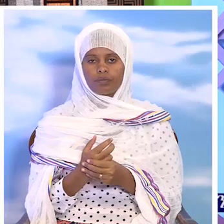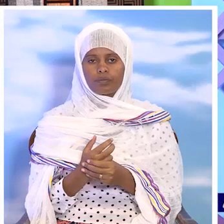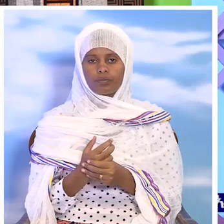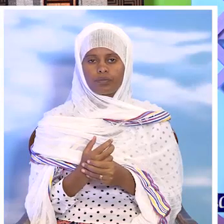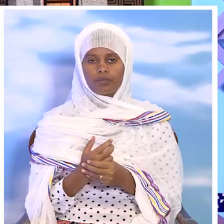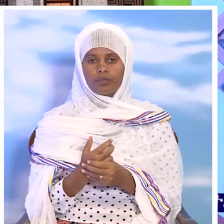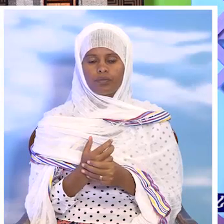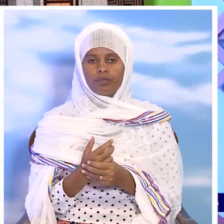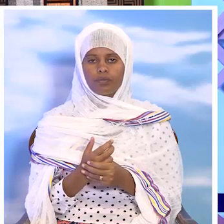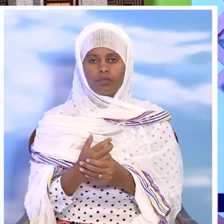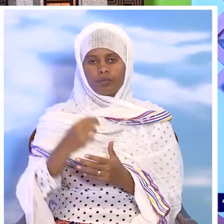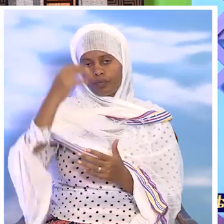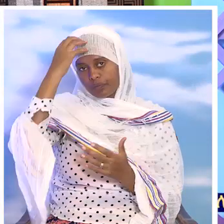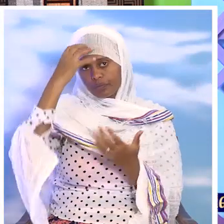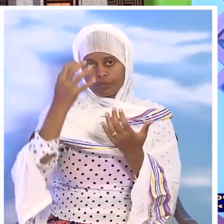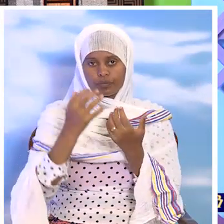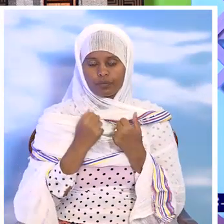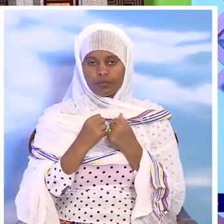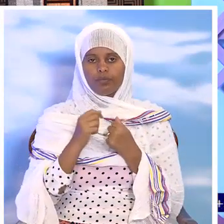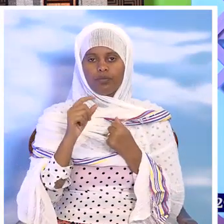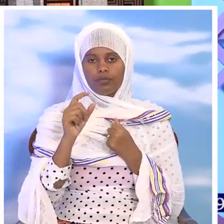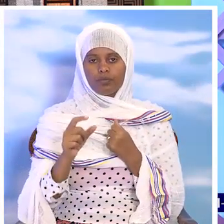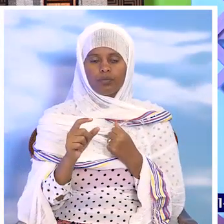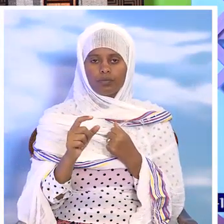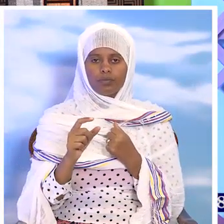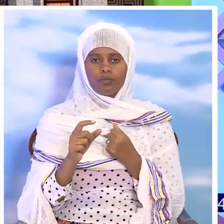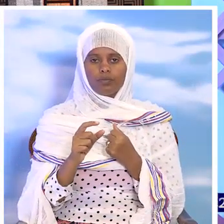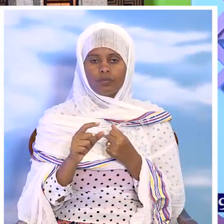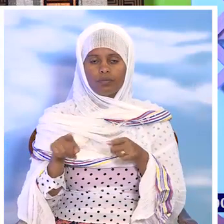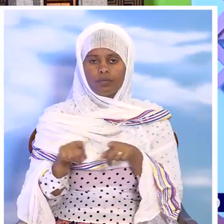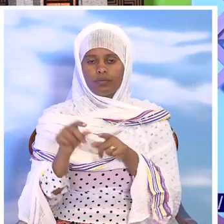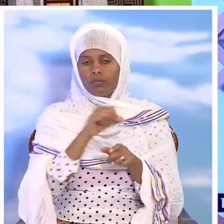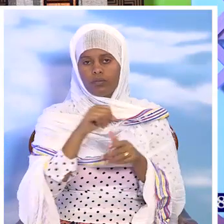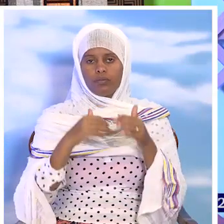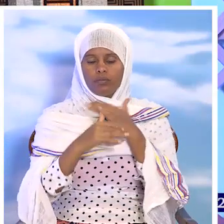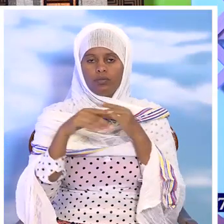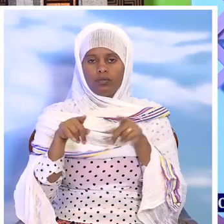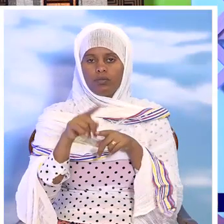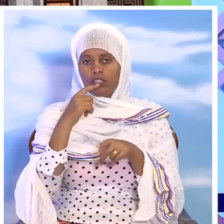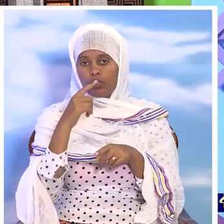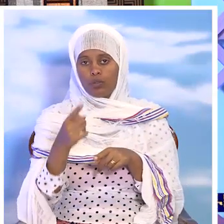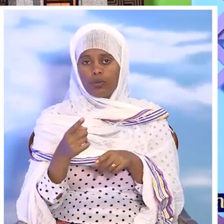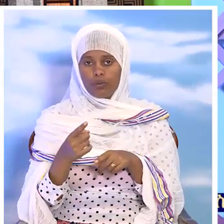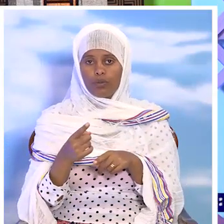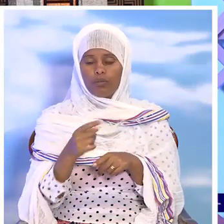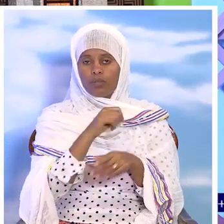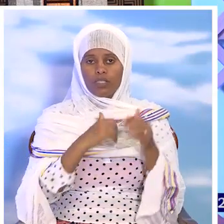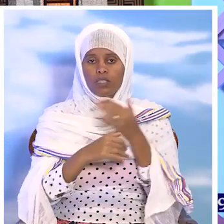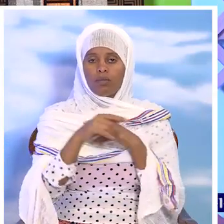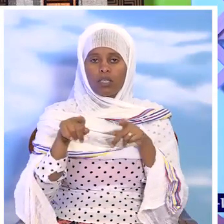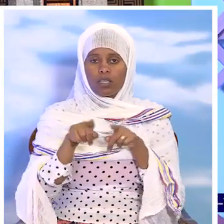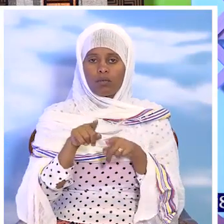ድማ ነሱ እስመ ቀረበት መንግስተ ሰማያት እናበለ ይምህር ነይሩ። ምእመናን ናይ እግዚኣብሔር ቤተሰብ መንግስተ ሰማያት ቀሪበ ያላ